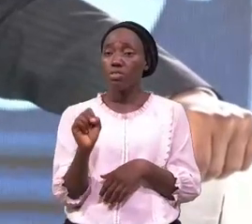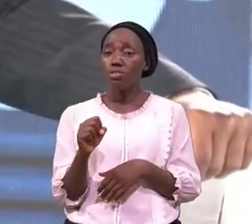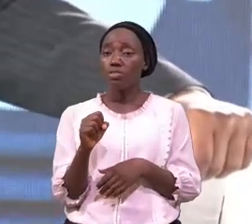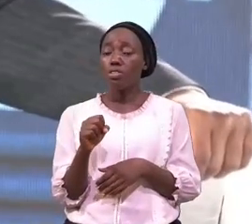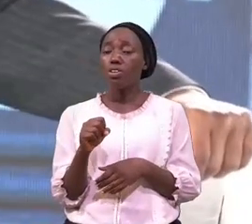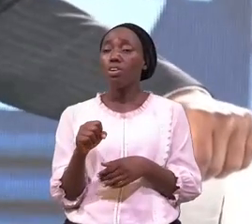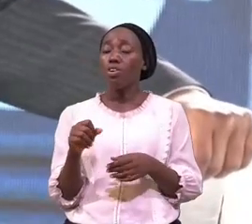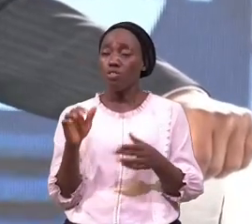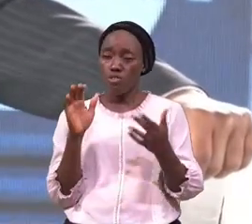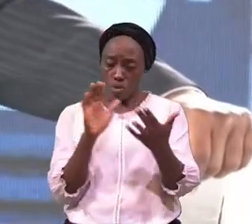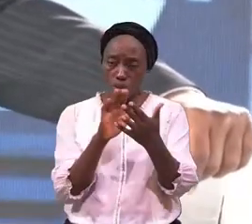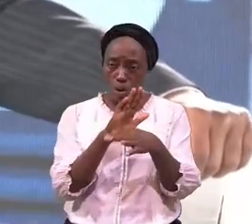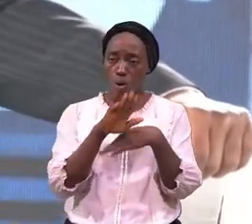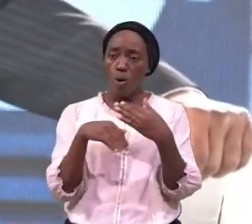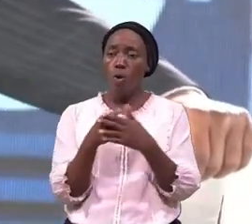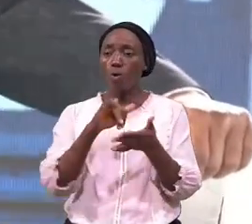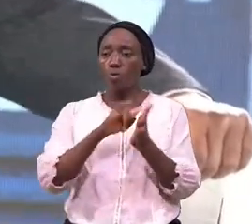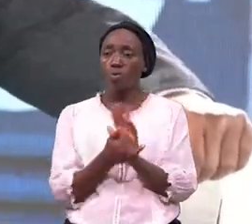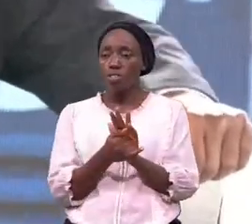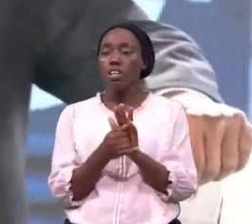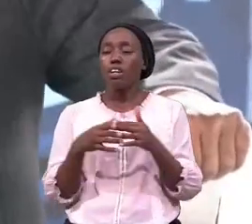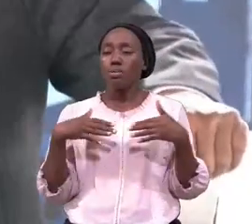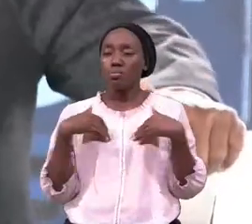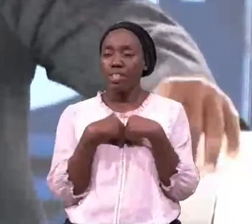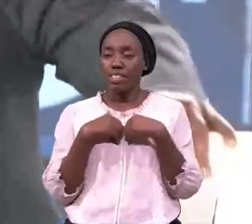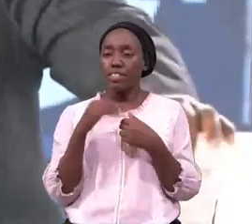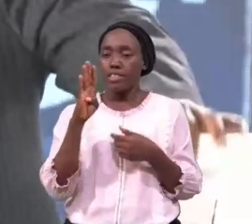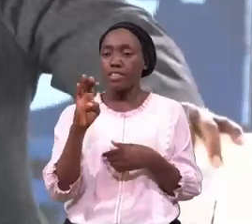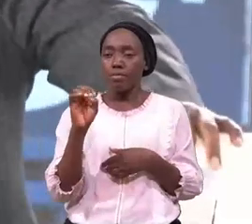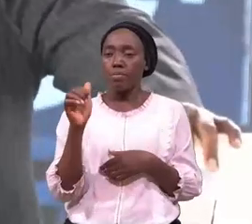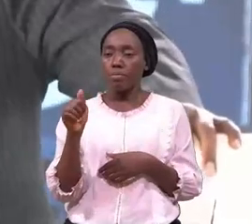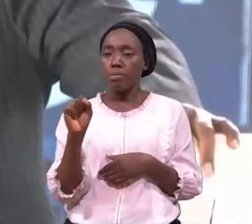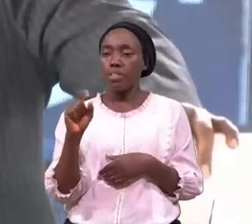Le pote a dit, il fait, j'ai affronté toutes ces bêtes.